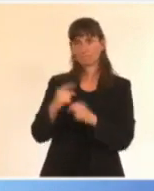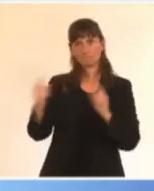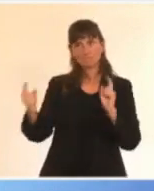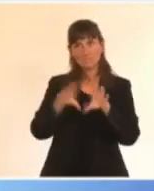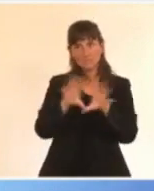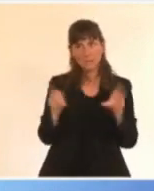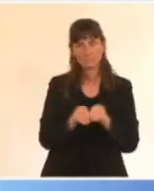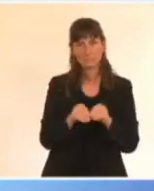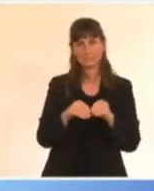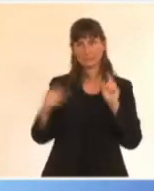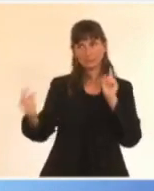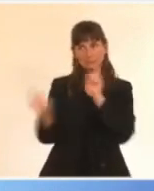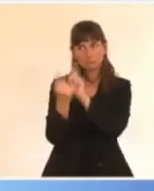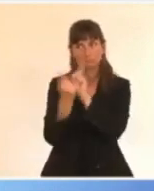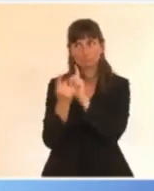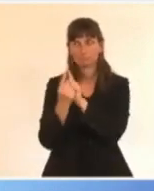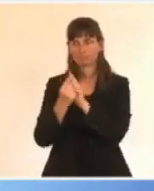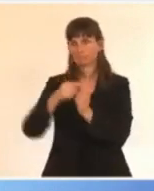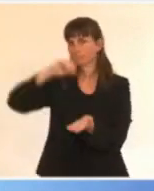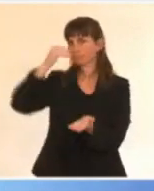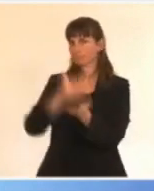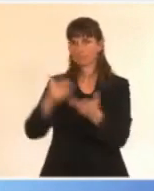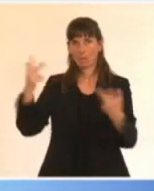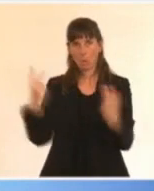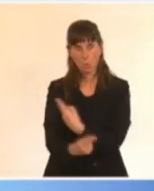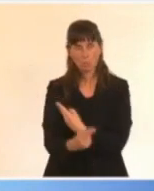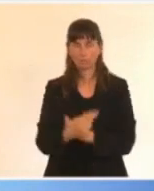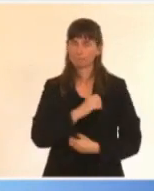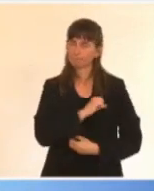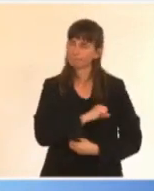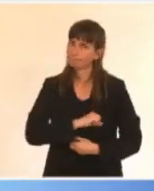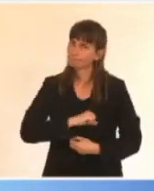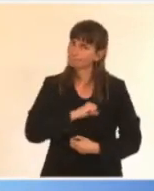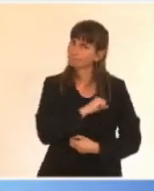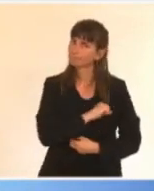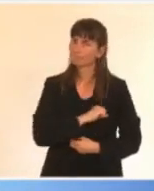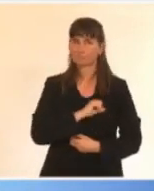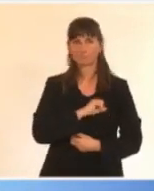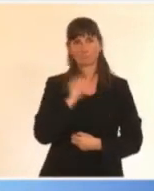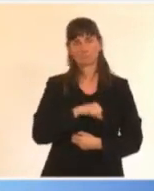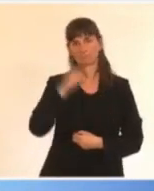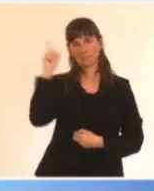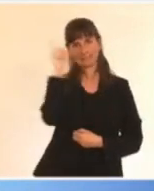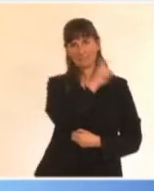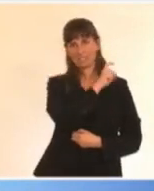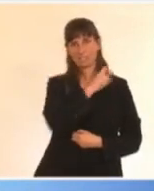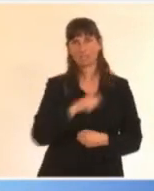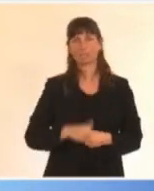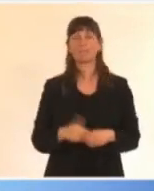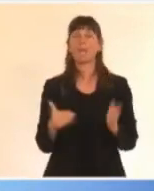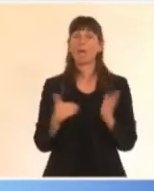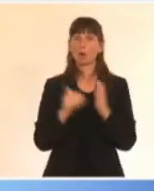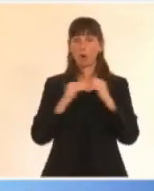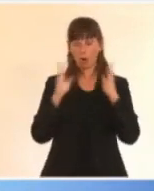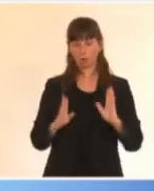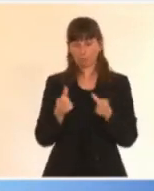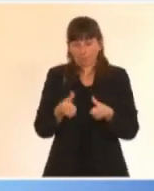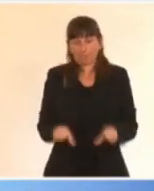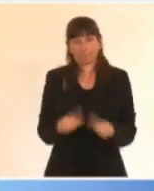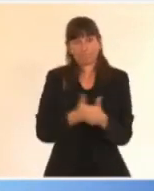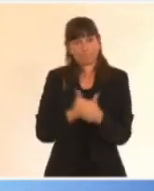EHPAD. Tandis que le confinement est amené à durer encore pour plusieurs semaines, il nous a